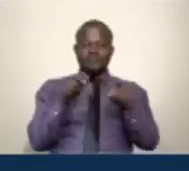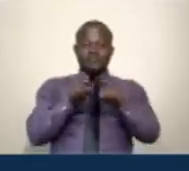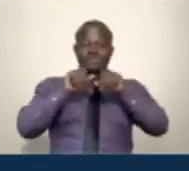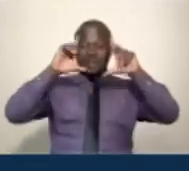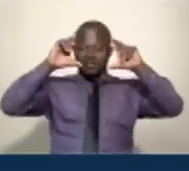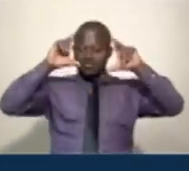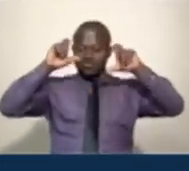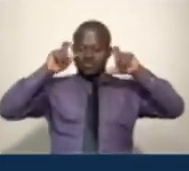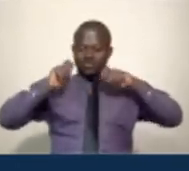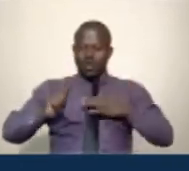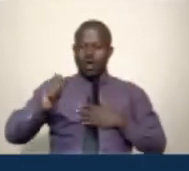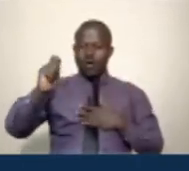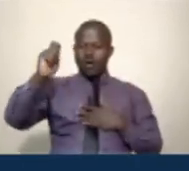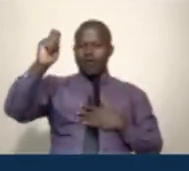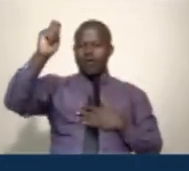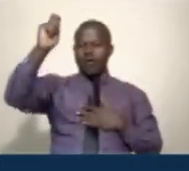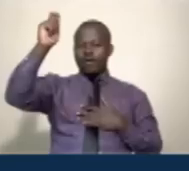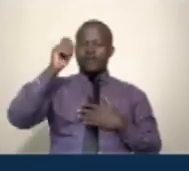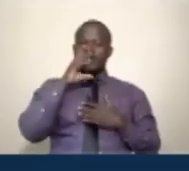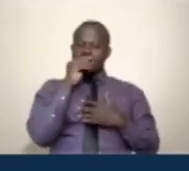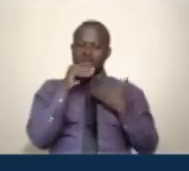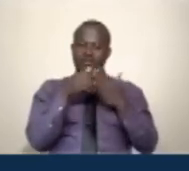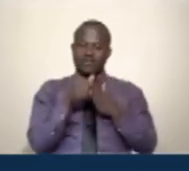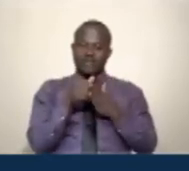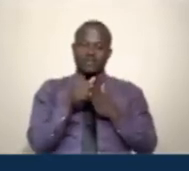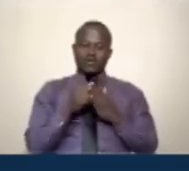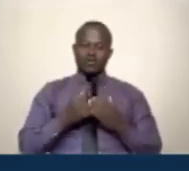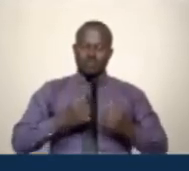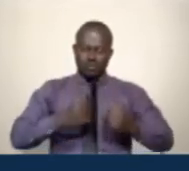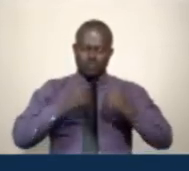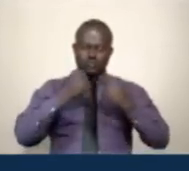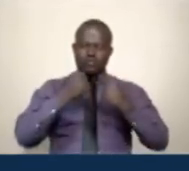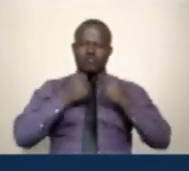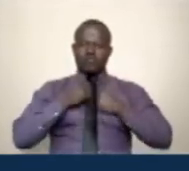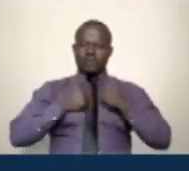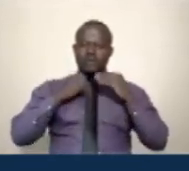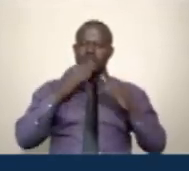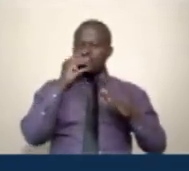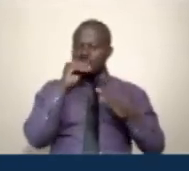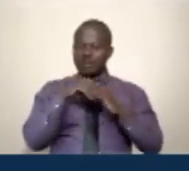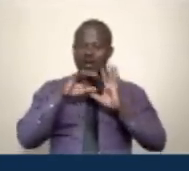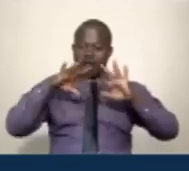nk'ishusho ndende ivuga ubutwari bw'u Rwanda, ivuga